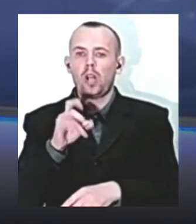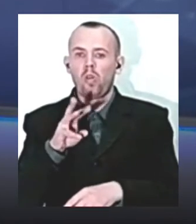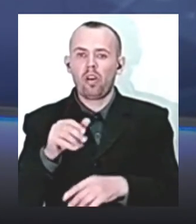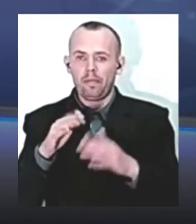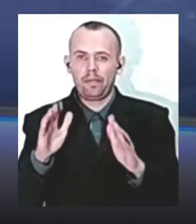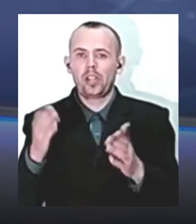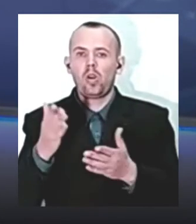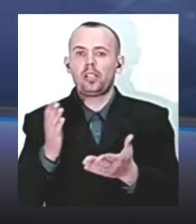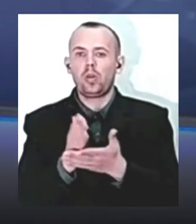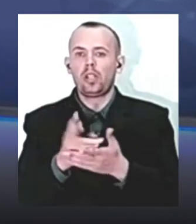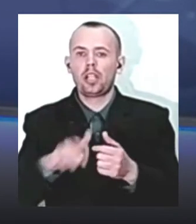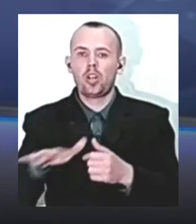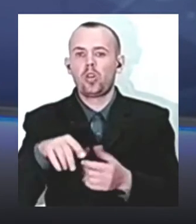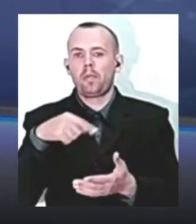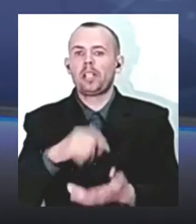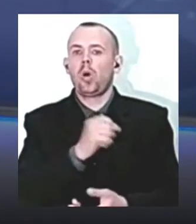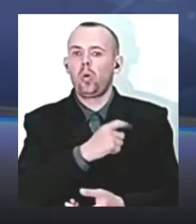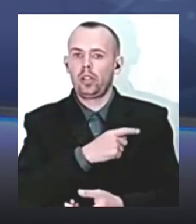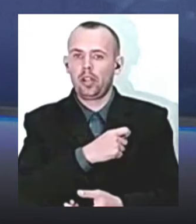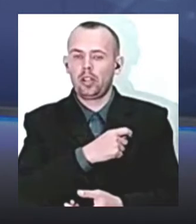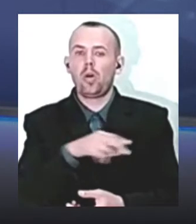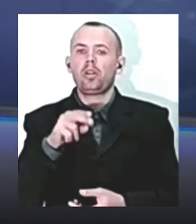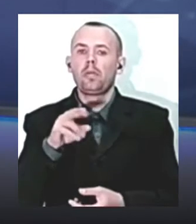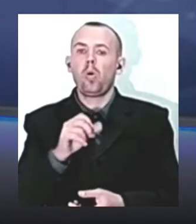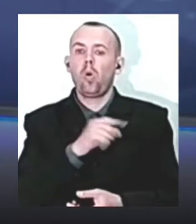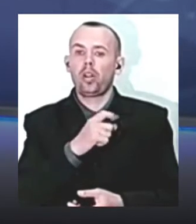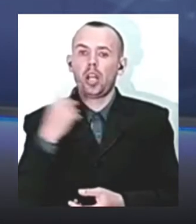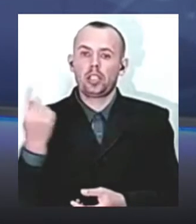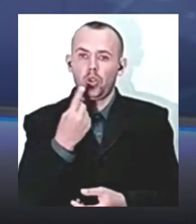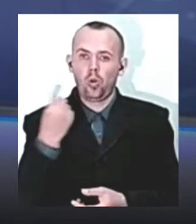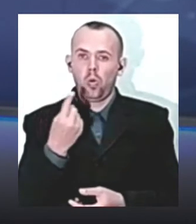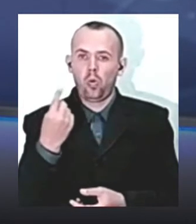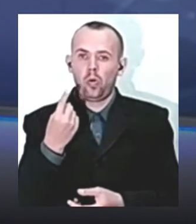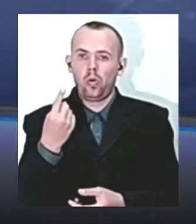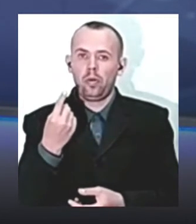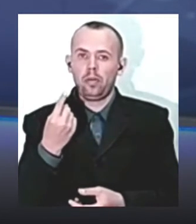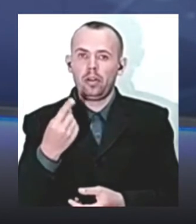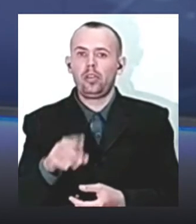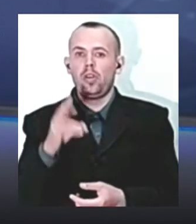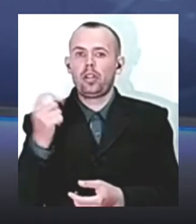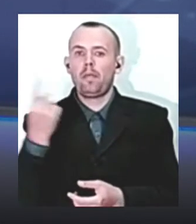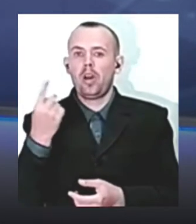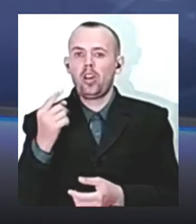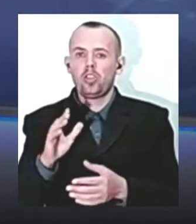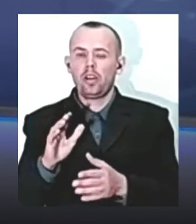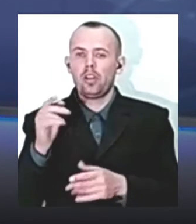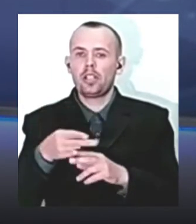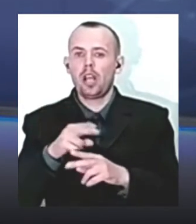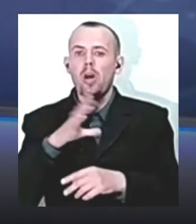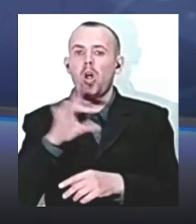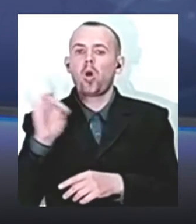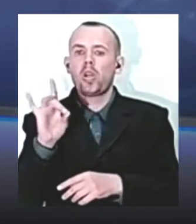території міста Одеси. По Одеській області на першу хвилю це була Роздільна і